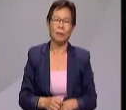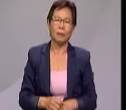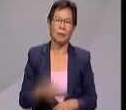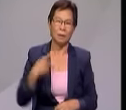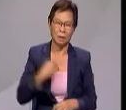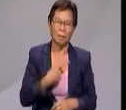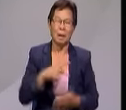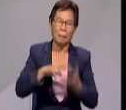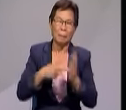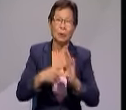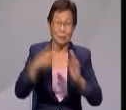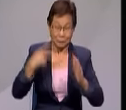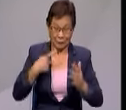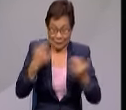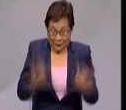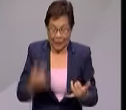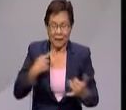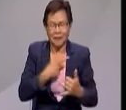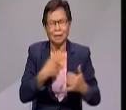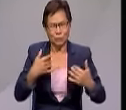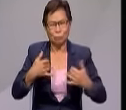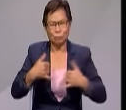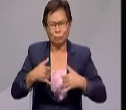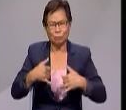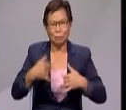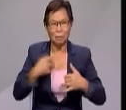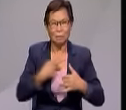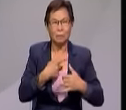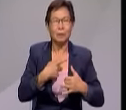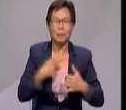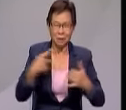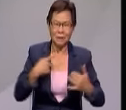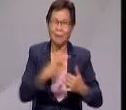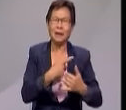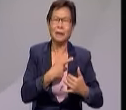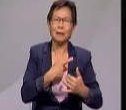kita tak strong. Hanya kita sekarang kena lebih